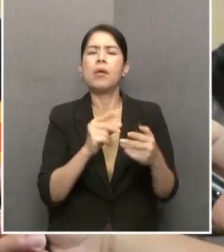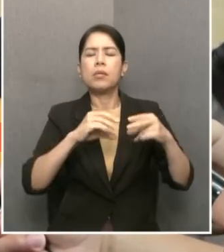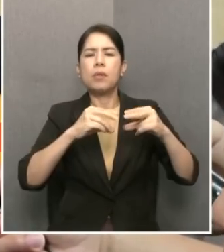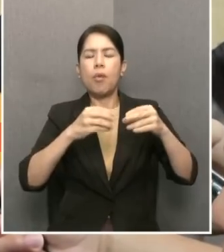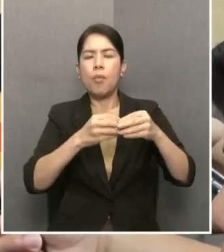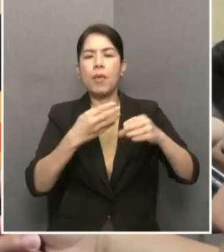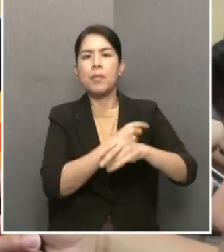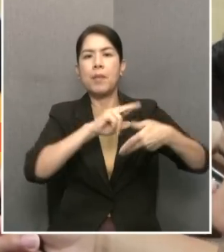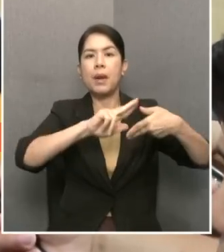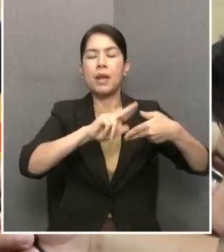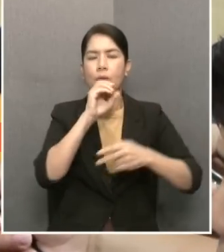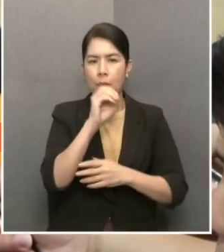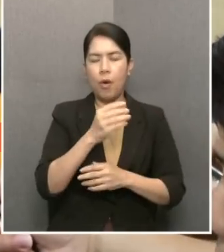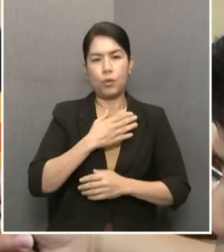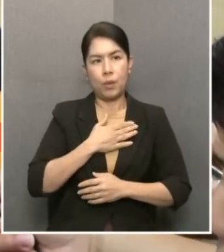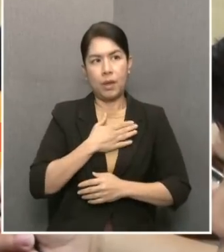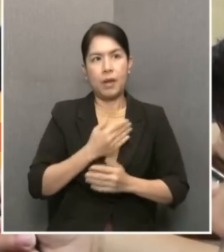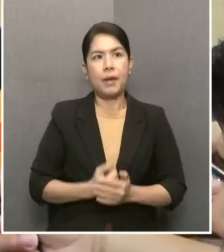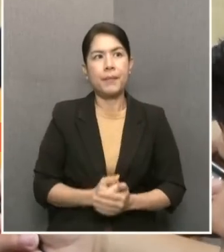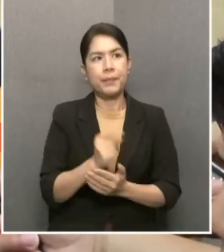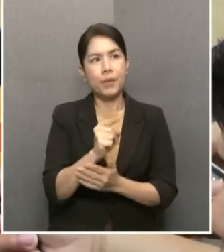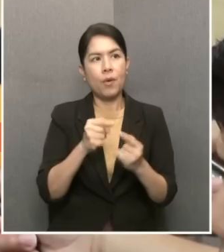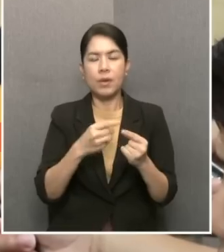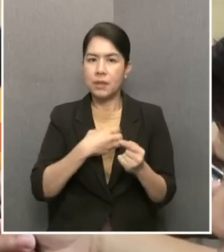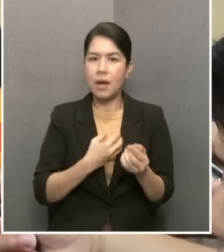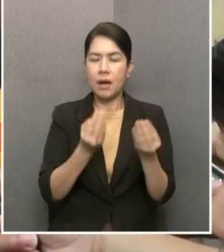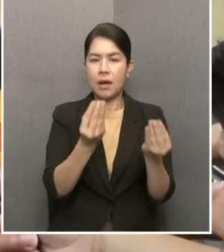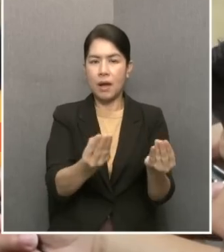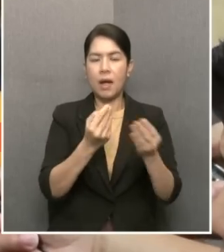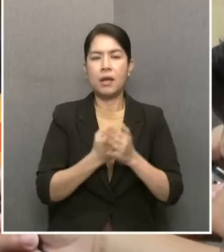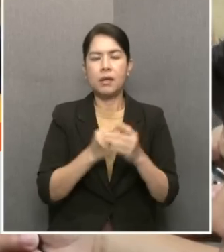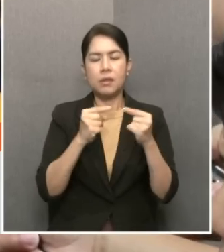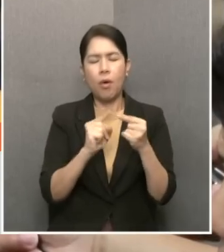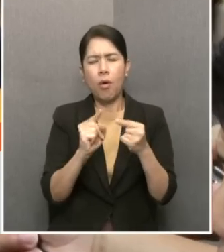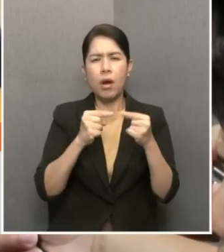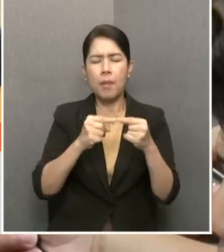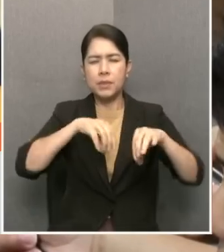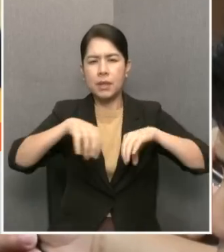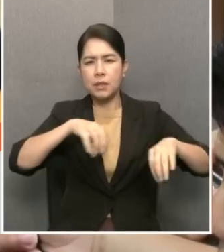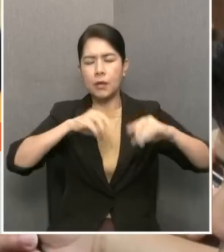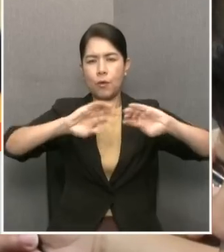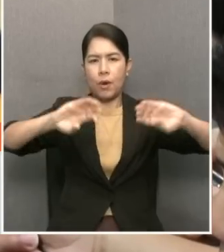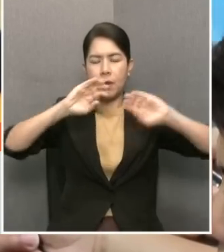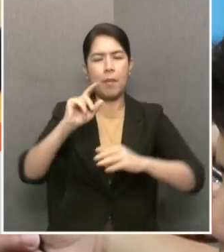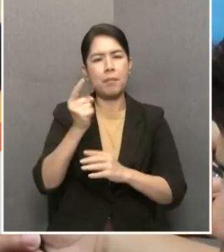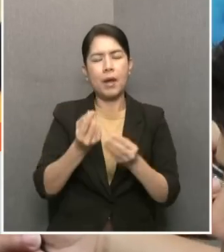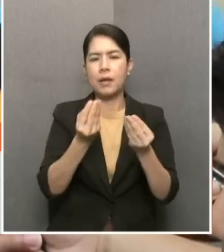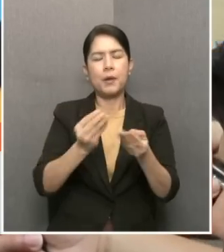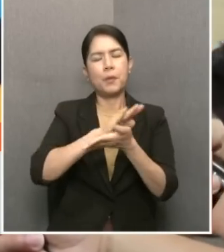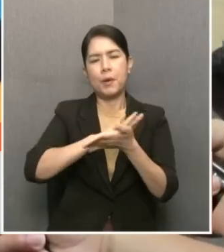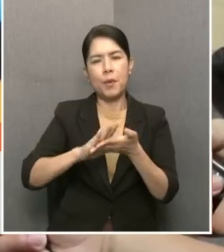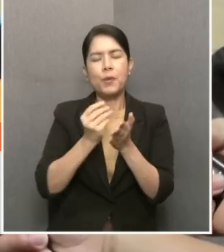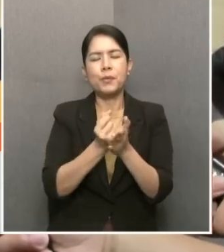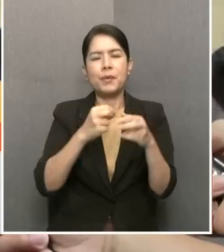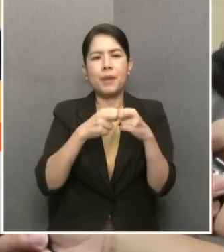โดยระบุว่าพรรคประสงค์อยากที่จะเห็นการจัดตั้งรัฐบาลให้เร็วที่สุดเพื่อที่จะช่วยเหลือในการแก้ไขปัญหาให้กับประชา